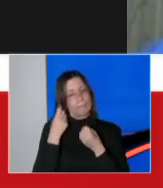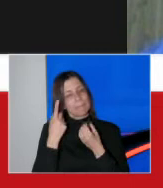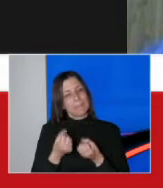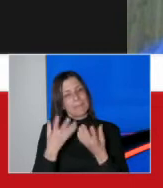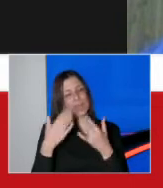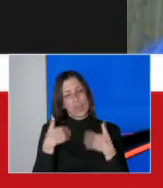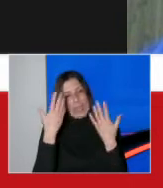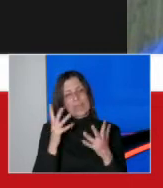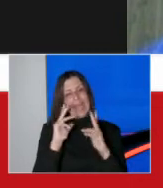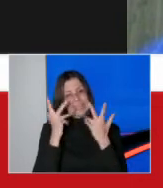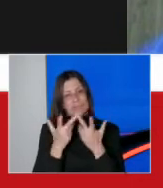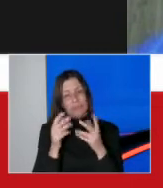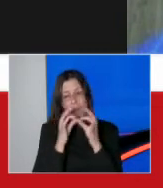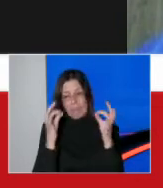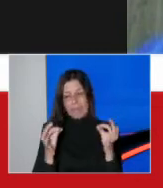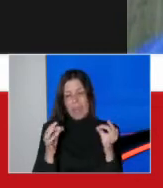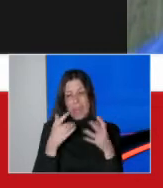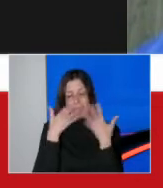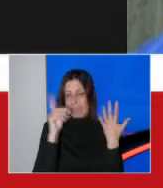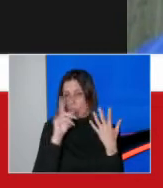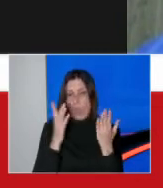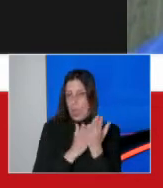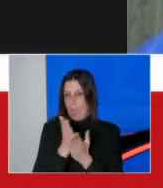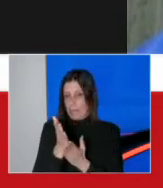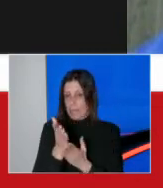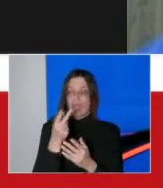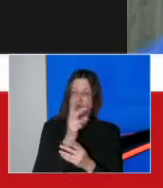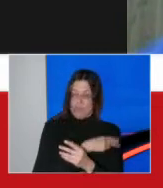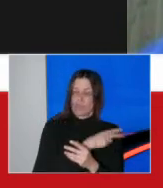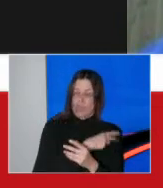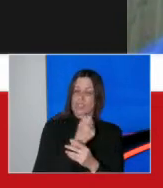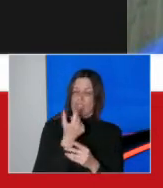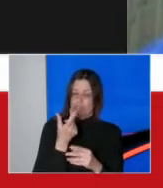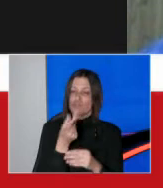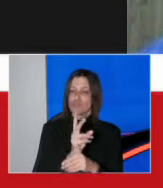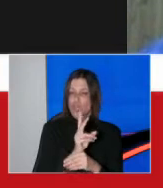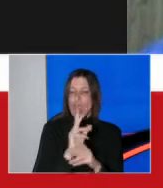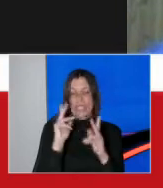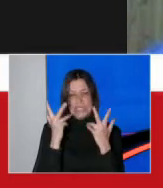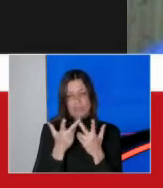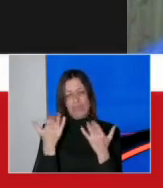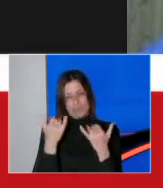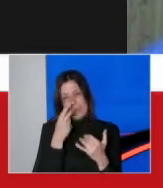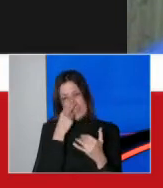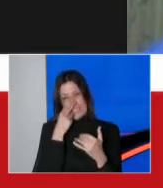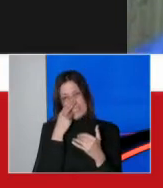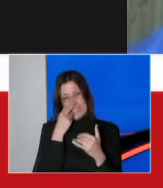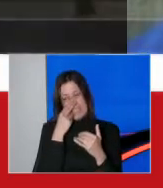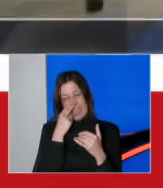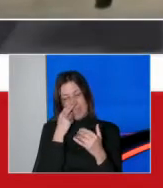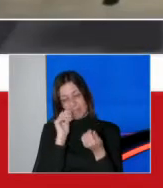מידע שהסתבר בהתחלה כלא אמין. אפשר לומר שהמשטרה אפילו קצת שקרה לציבור, ועכשיו היא מנסה ככה ליישר